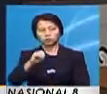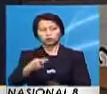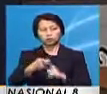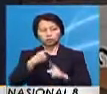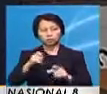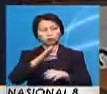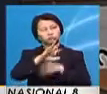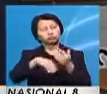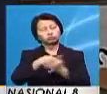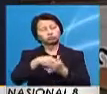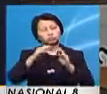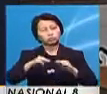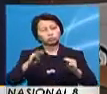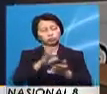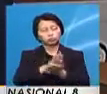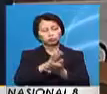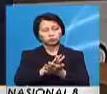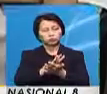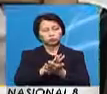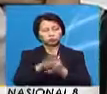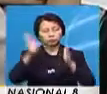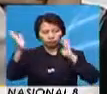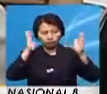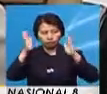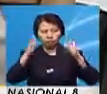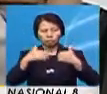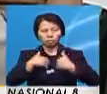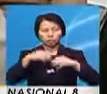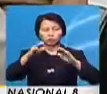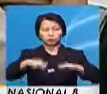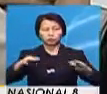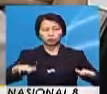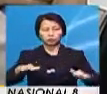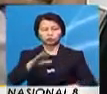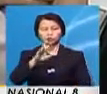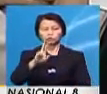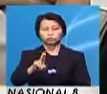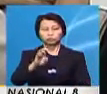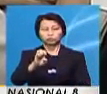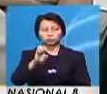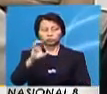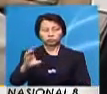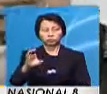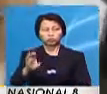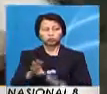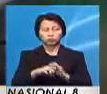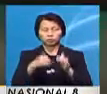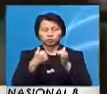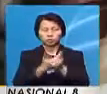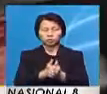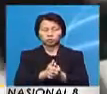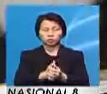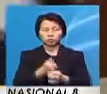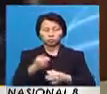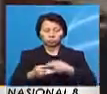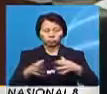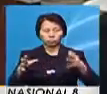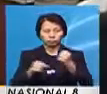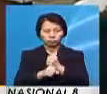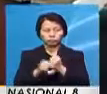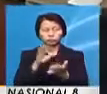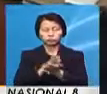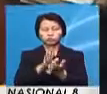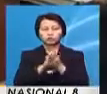daripada keseluruhan pelajar sekolah menengah di negara ini merupakan pelajar UEC. Berdasarkan enrolment sekolah menengah